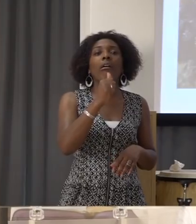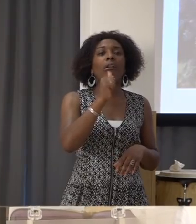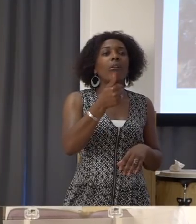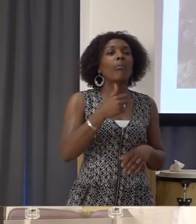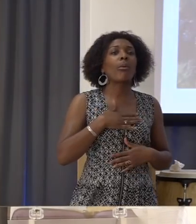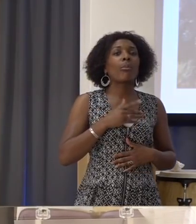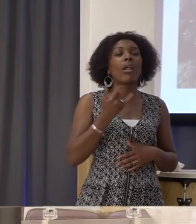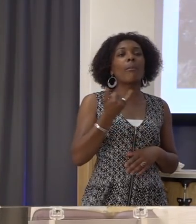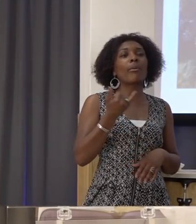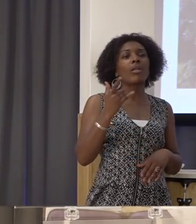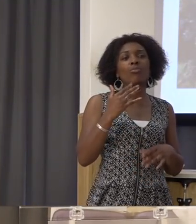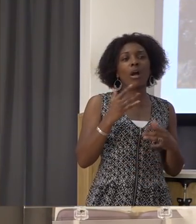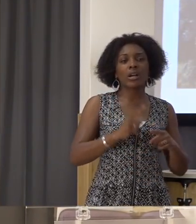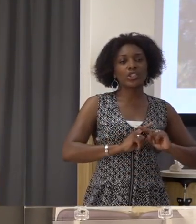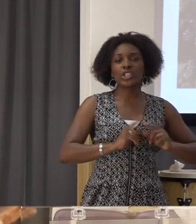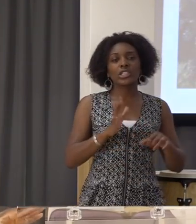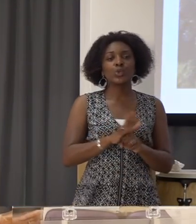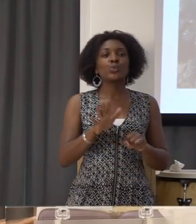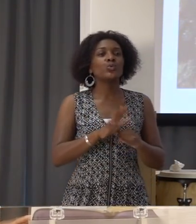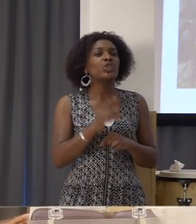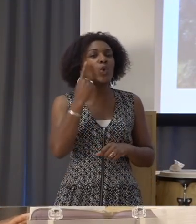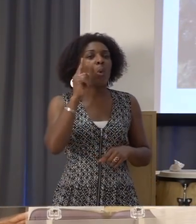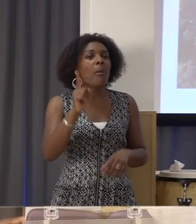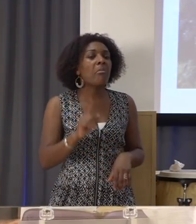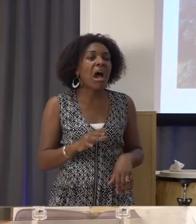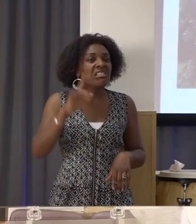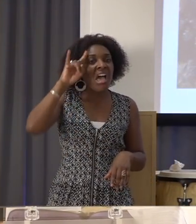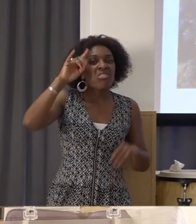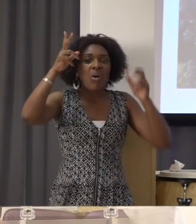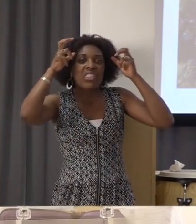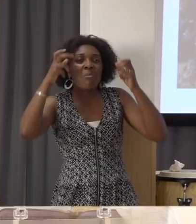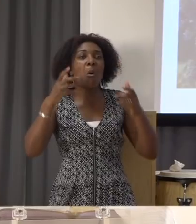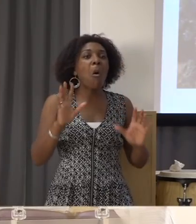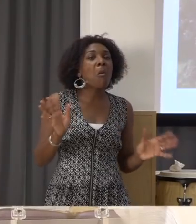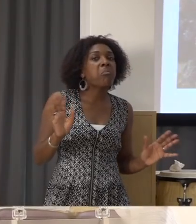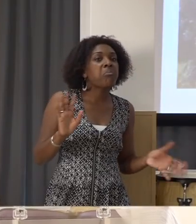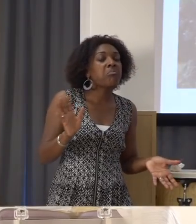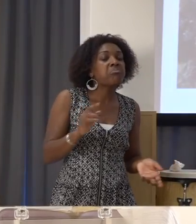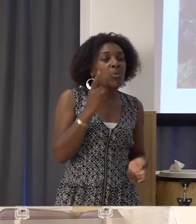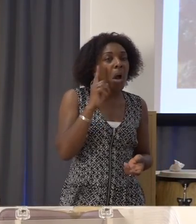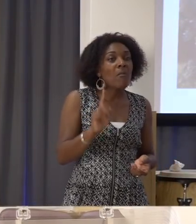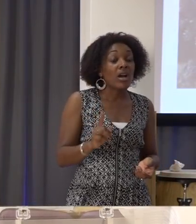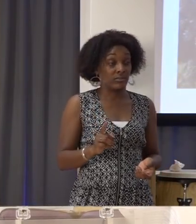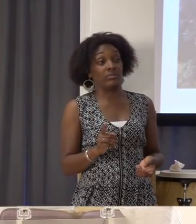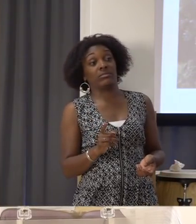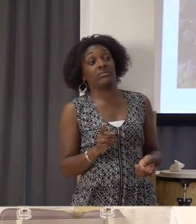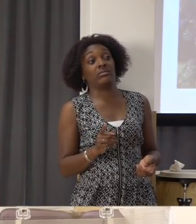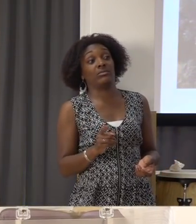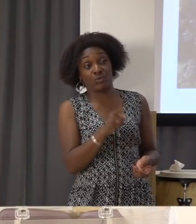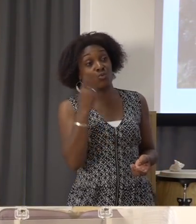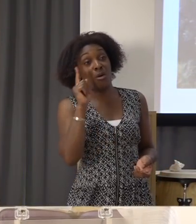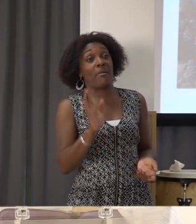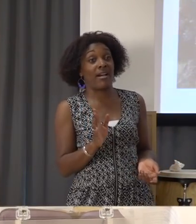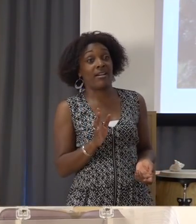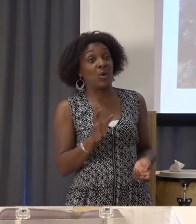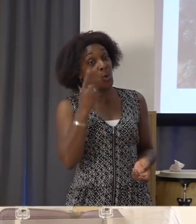c'est suffisant. Moi, je ne crois pas trop à ces choses-là. Tu ne crois pas trop à ces choses-là?